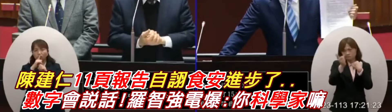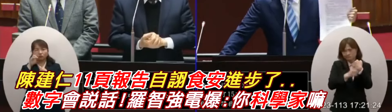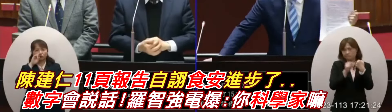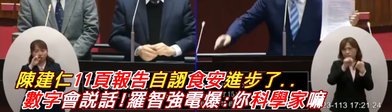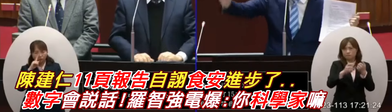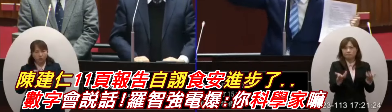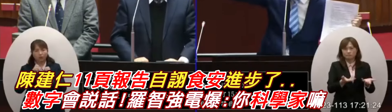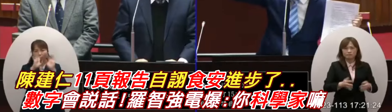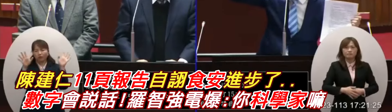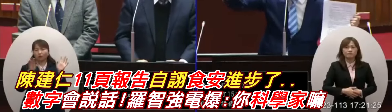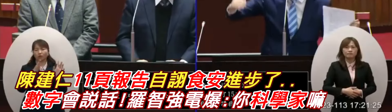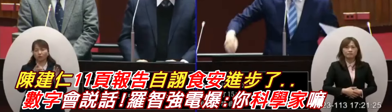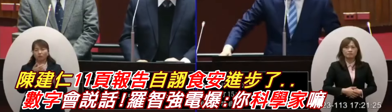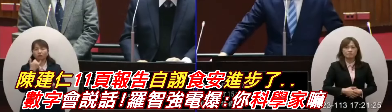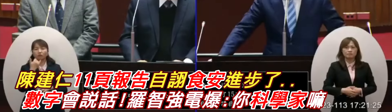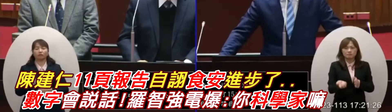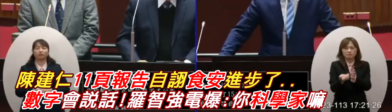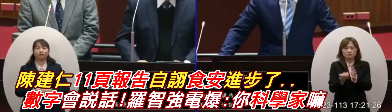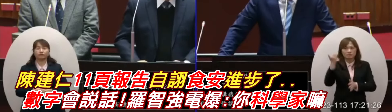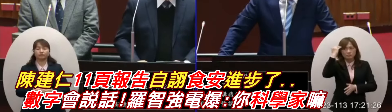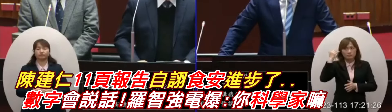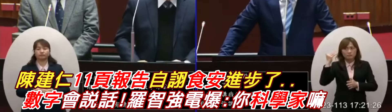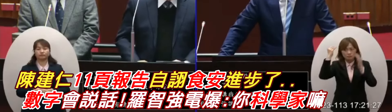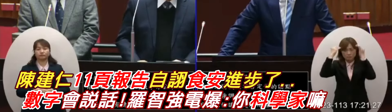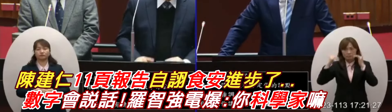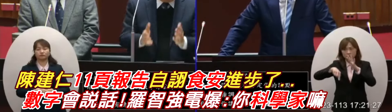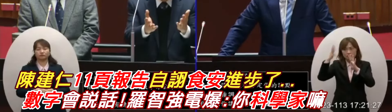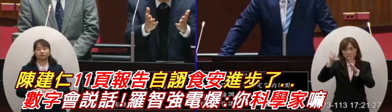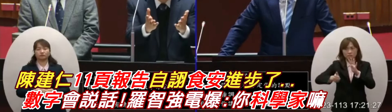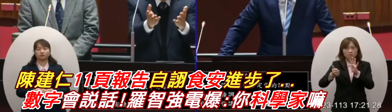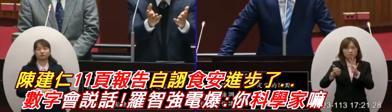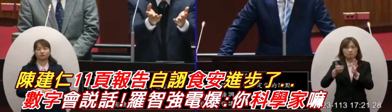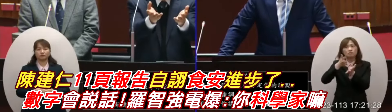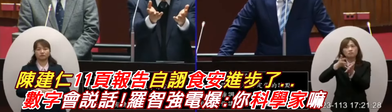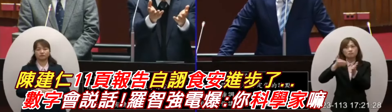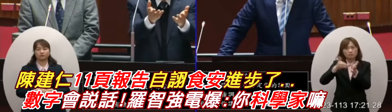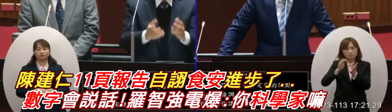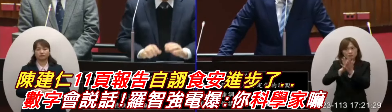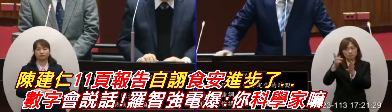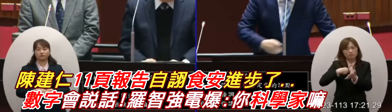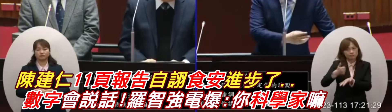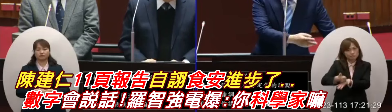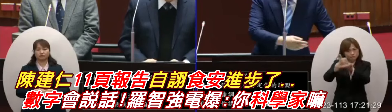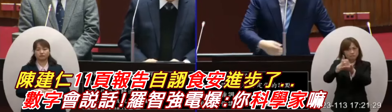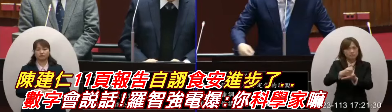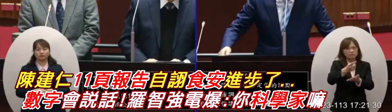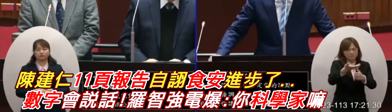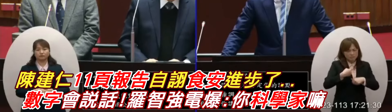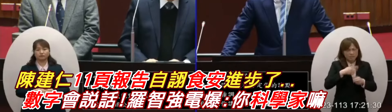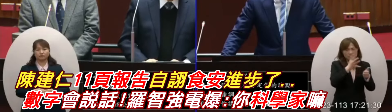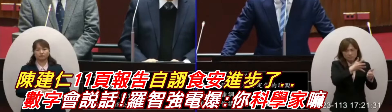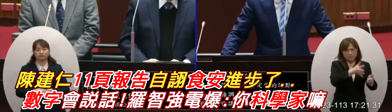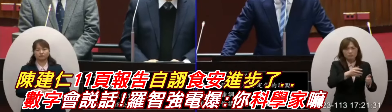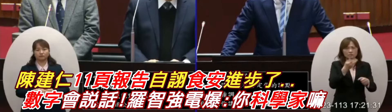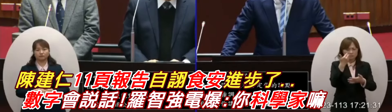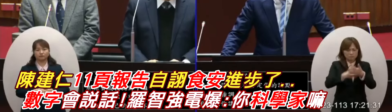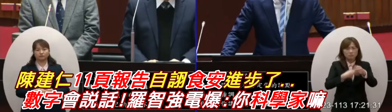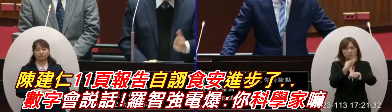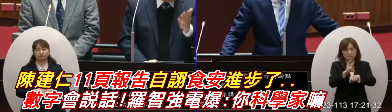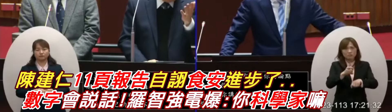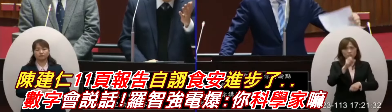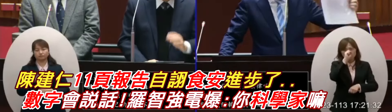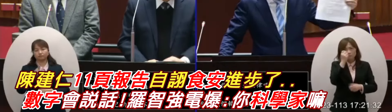长 怎么可以公布呢？ 刚刚我们韩院长讲完话，我就很尊重你啊。 好， 但是你让我问问题嘛？ 请说。 只剩2分钟了，好不好？